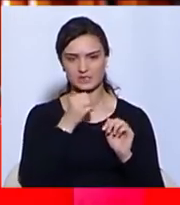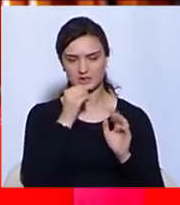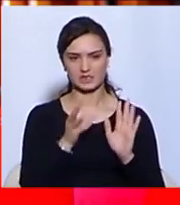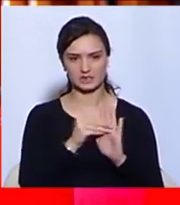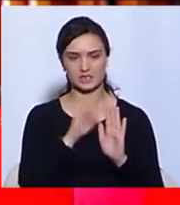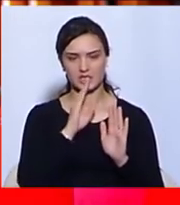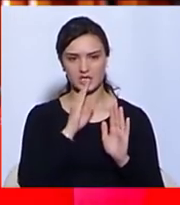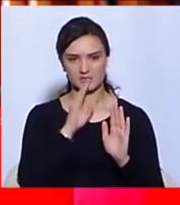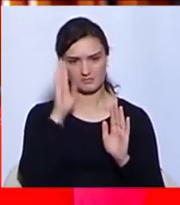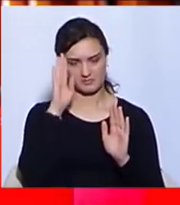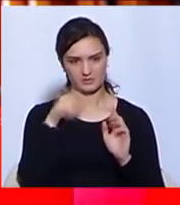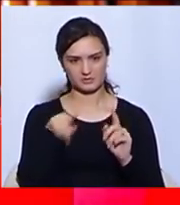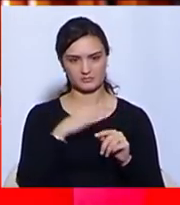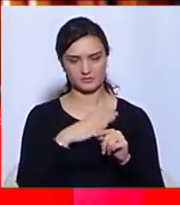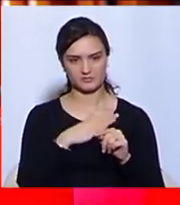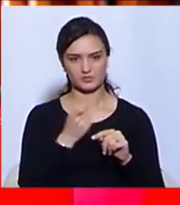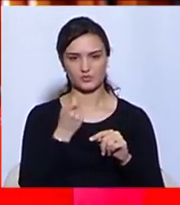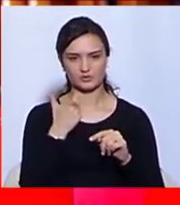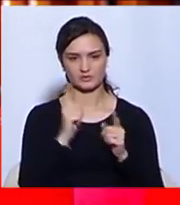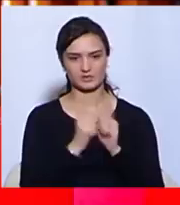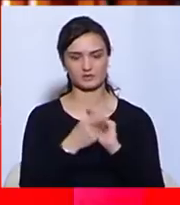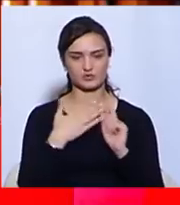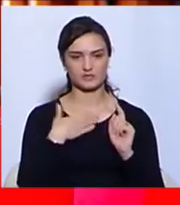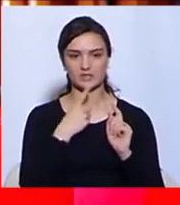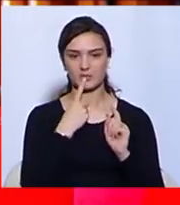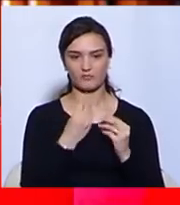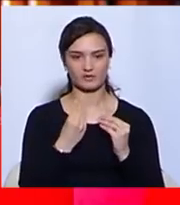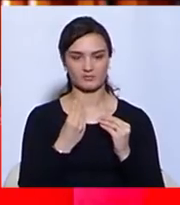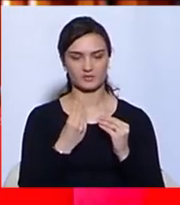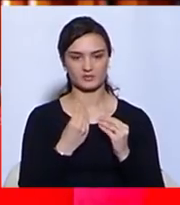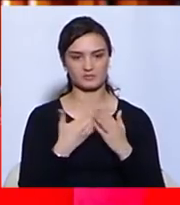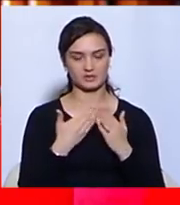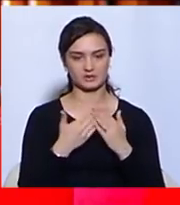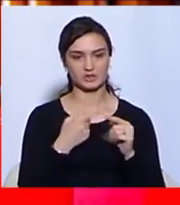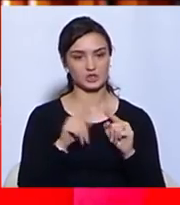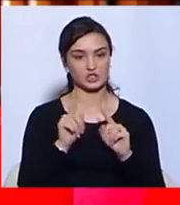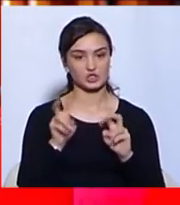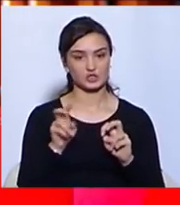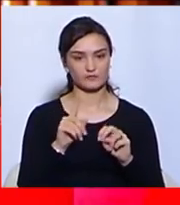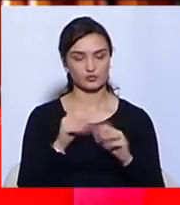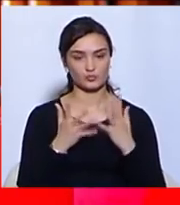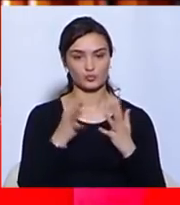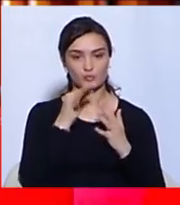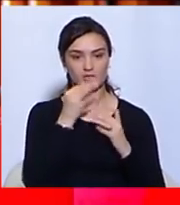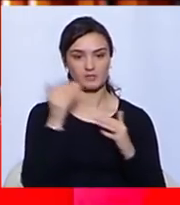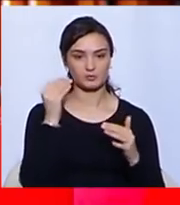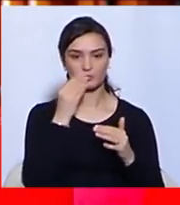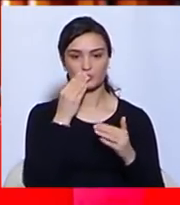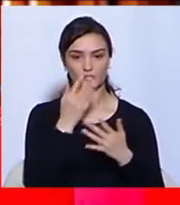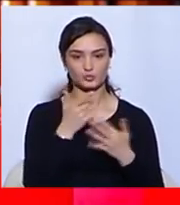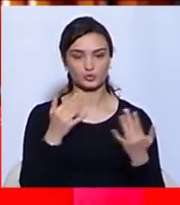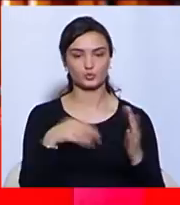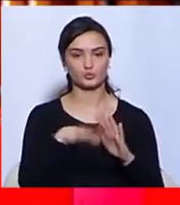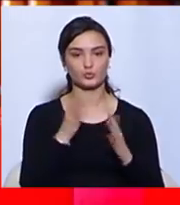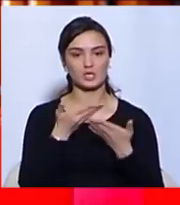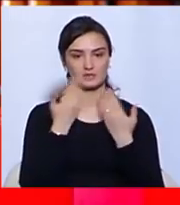ერთად ქალებსაც აქვს და მამაკაცებსაც, ოდნავ ცვლის ჩვენს გემოვნებას. ეს იმას ნიშნავს, რომ თუ მანამდე პროდუქტი